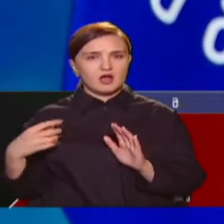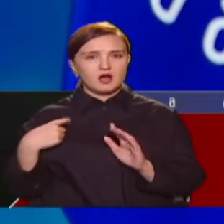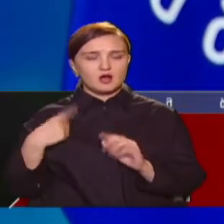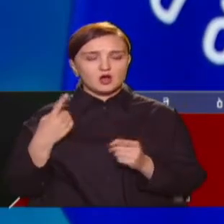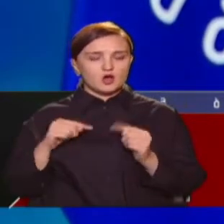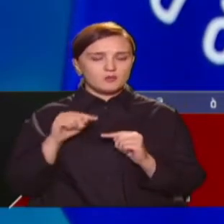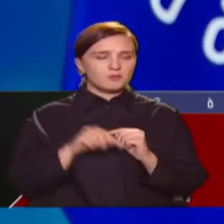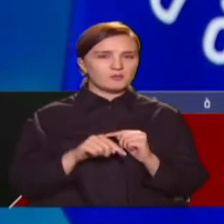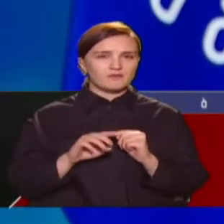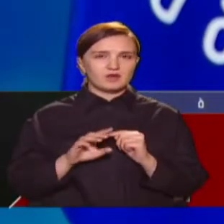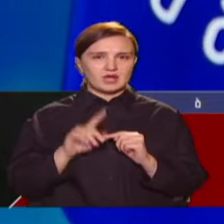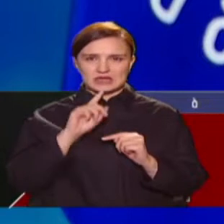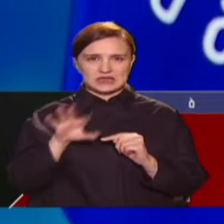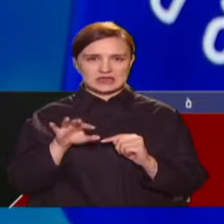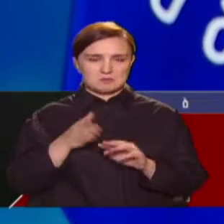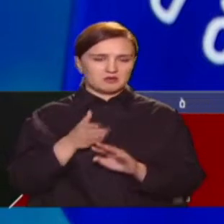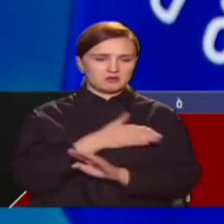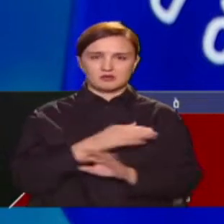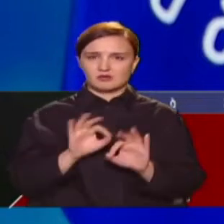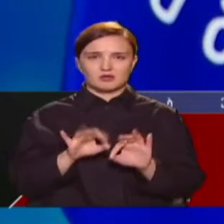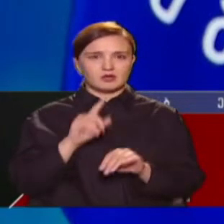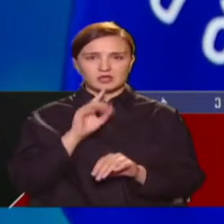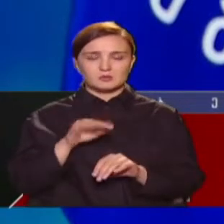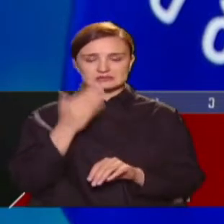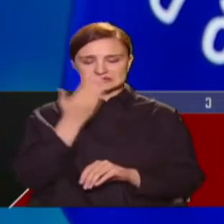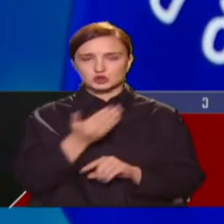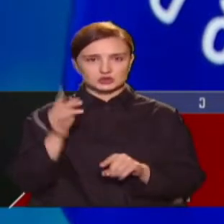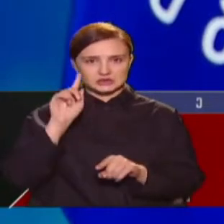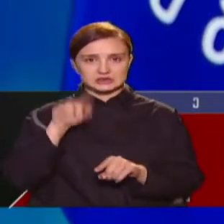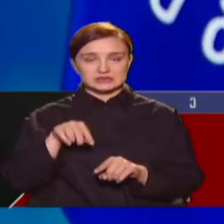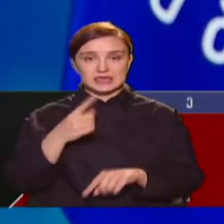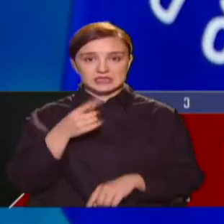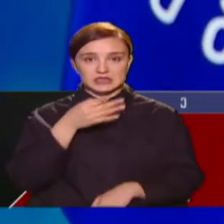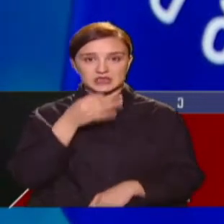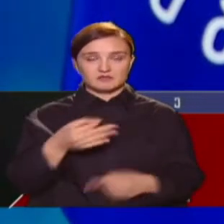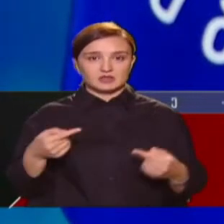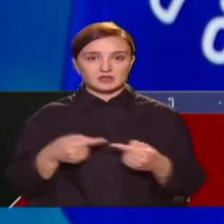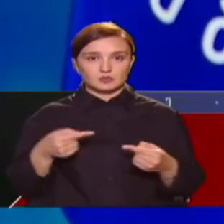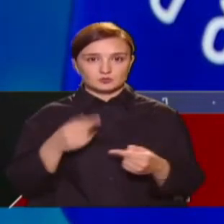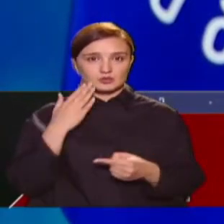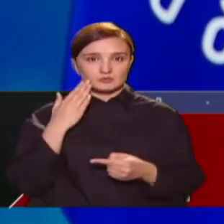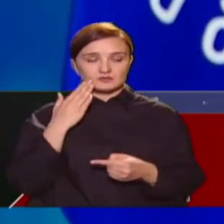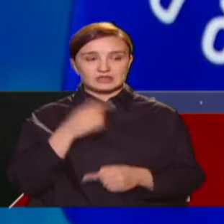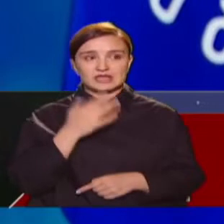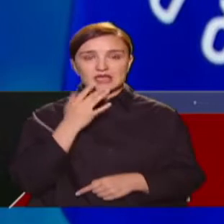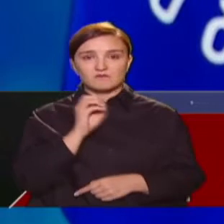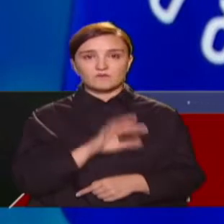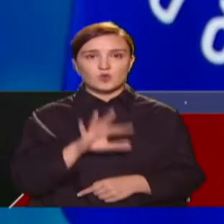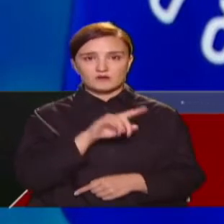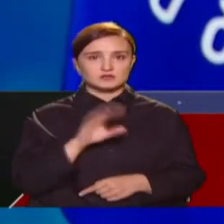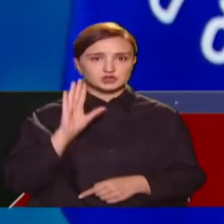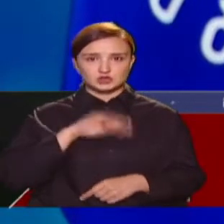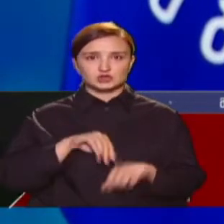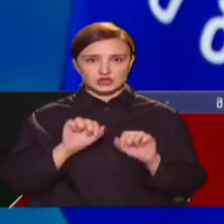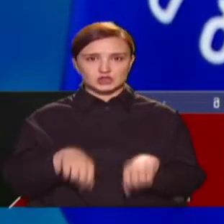ჩვენ საზოგადოებას აუხსენით, თუმცა ერთს კი ნამდვილად ვიტყვი, რომ ევროკავშირს შეეძლო და ქონდა ყველანაირი საფუძველი იმის, რომ საქართველოს